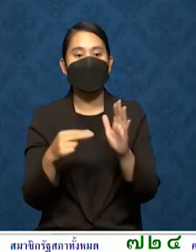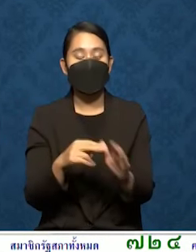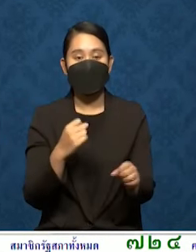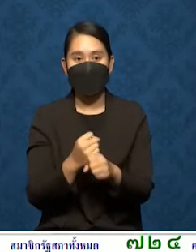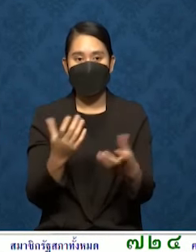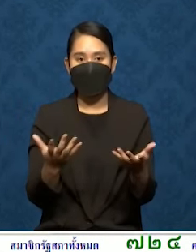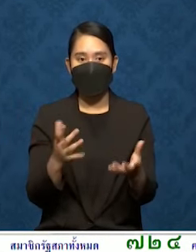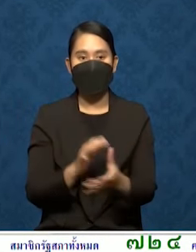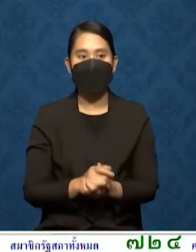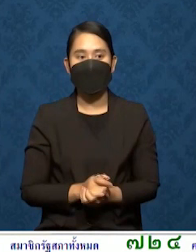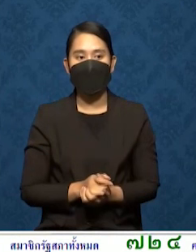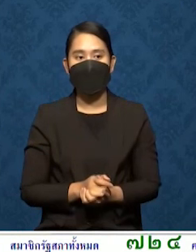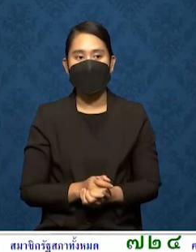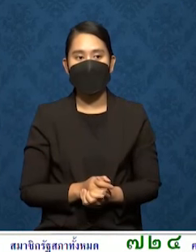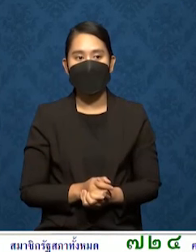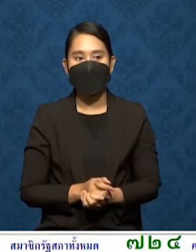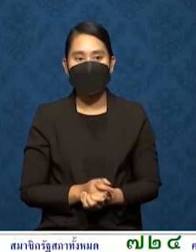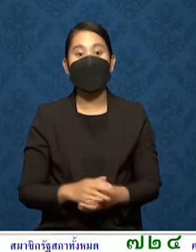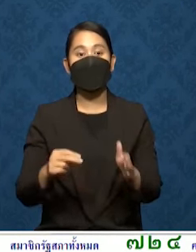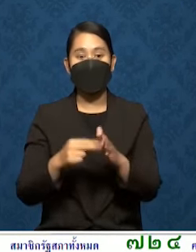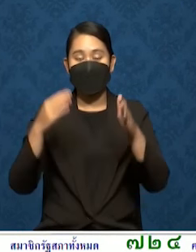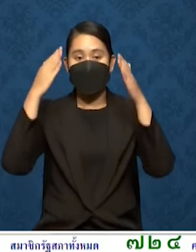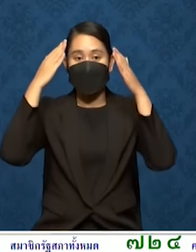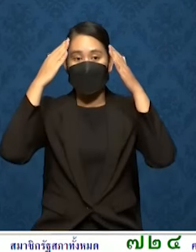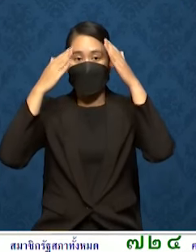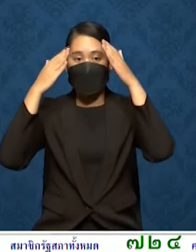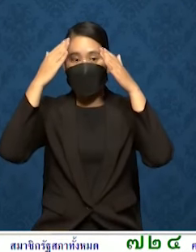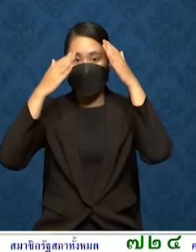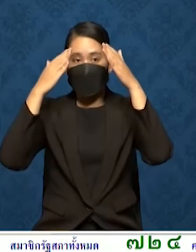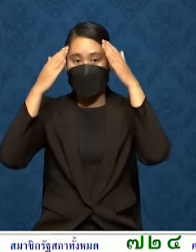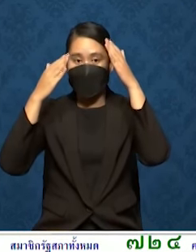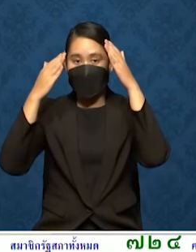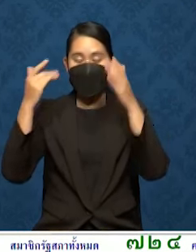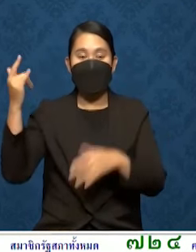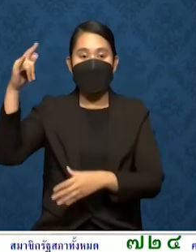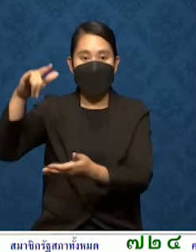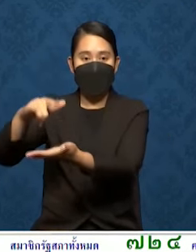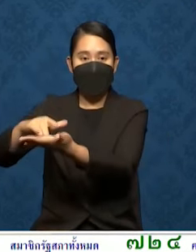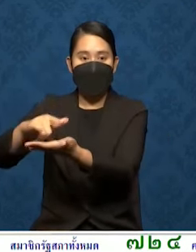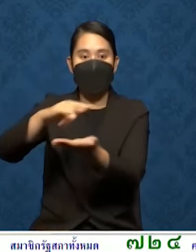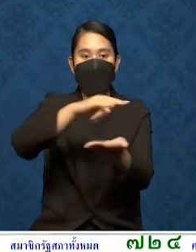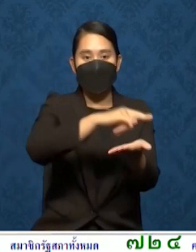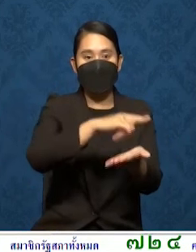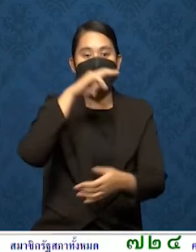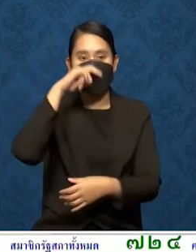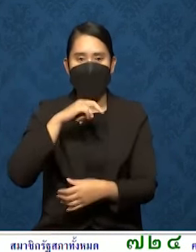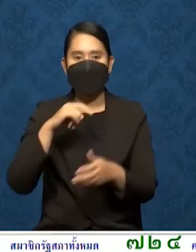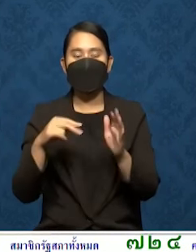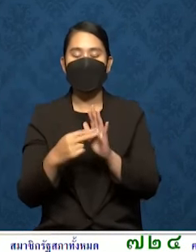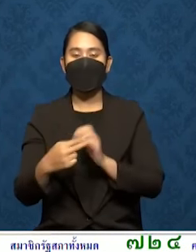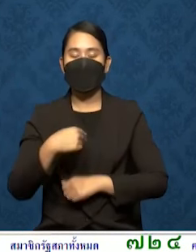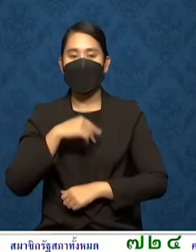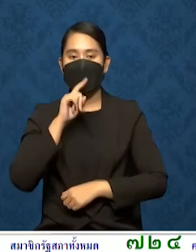ก็ต้องบินผ่านประเทศมาเลเซียอยากจะเรียนถามว่าทางรัฐบา